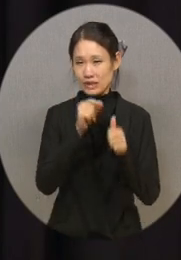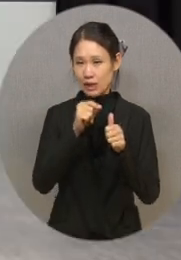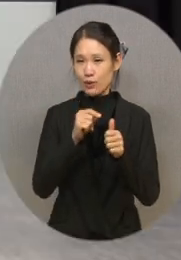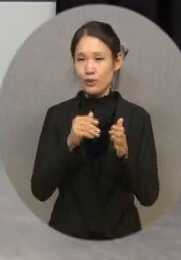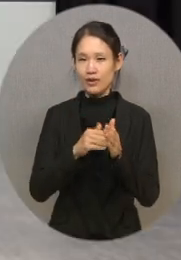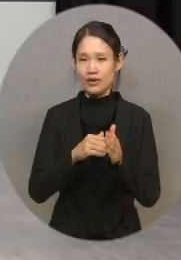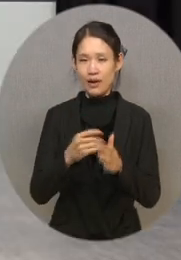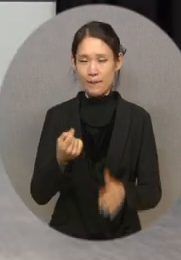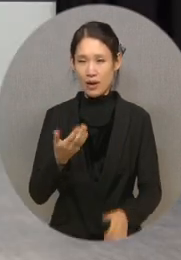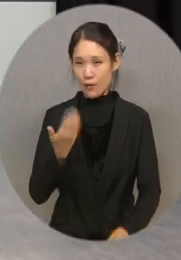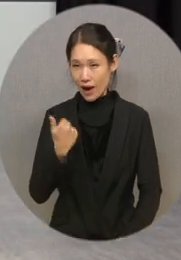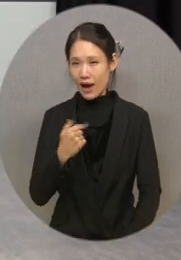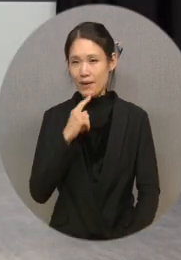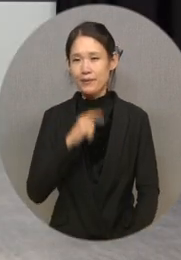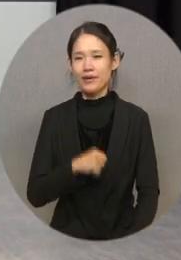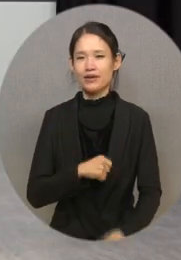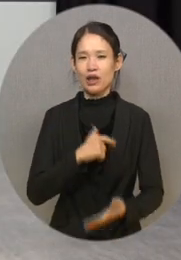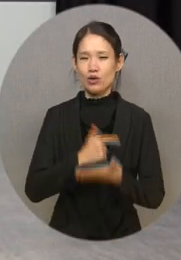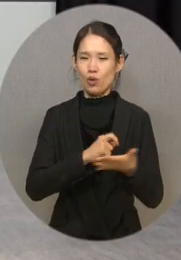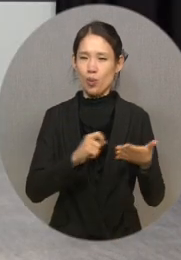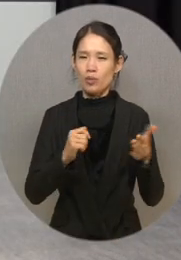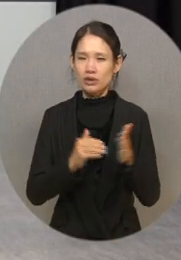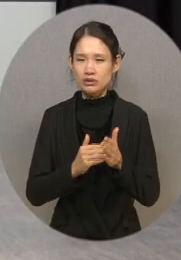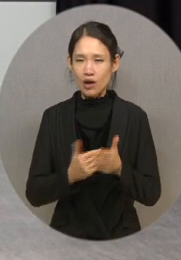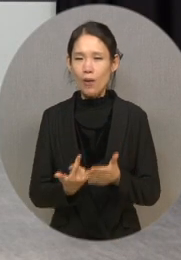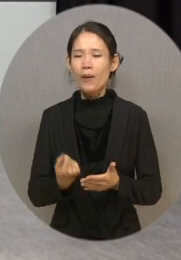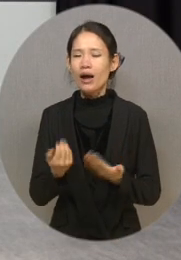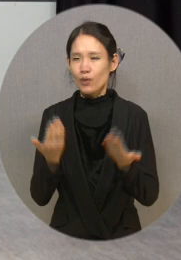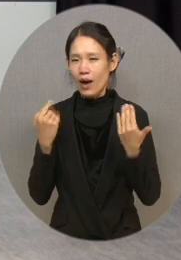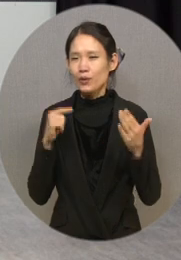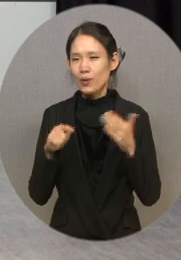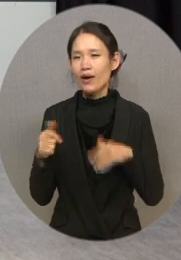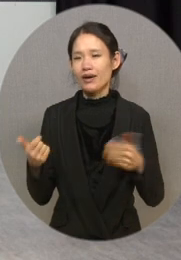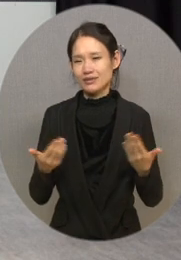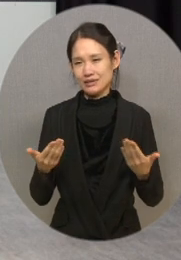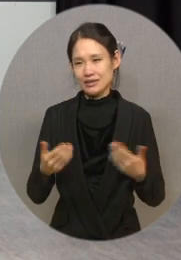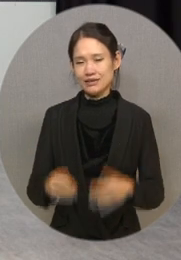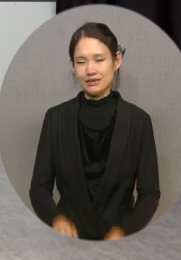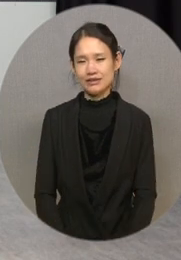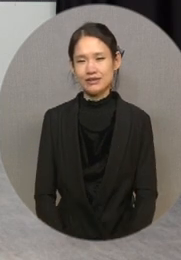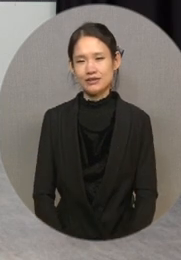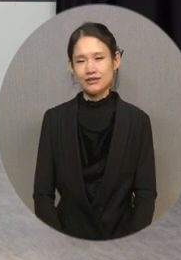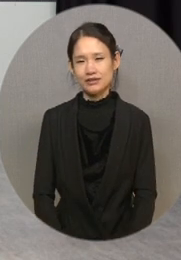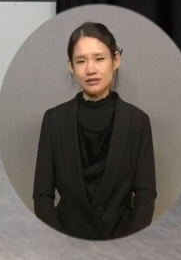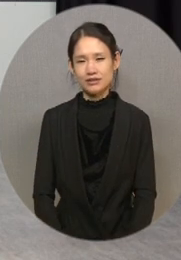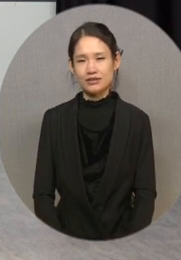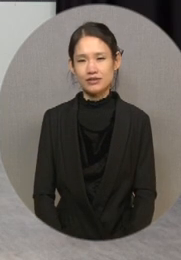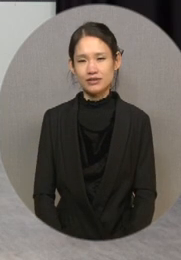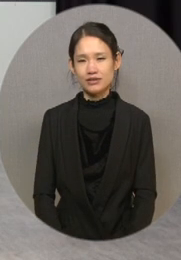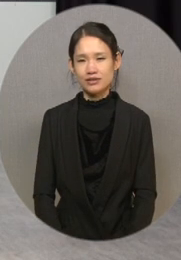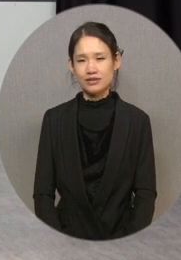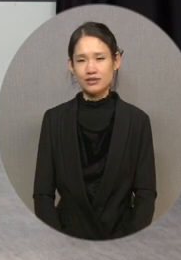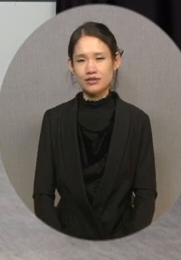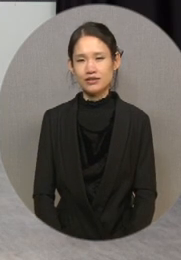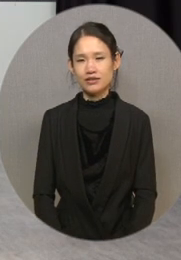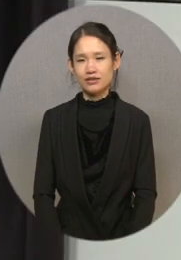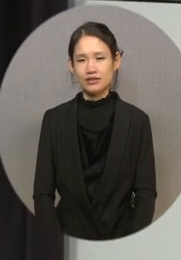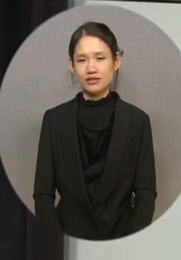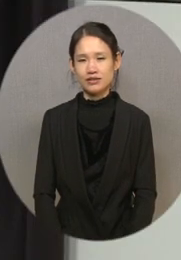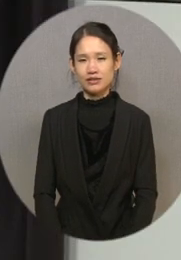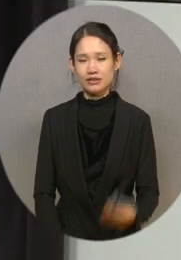그래가지고 논문 마치자마자 곧장 학교로 나올 수 있었습니다. 네, 그러셨군요. 네. 그래서 이제